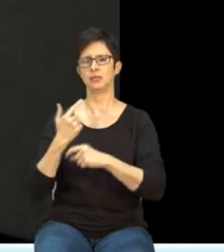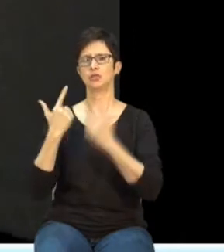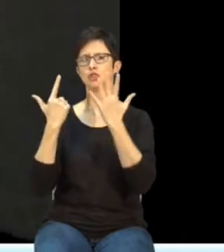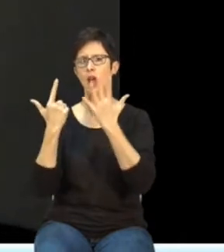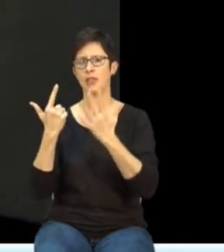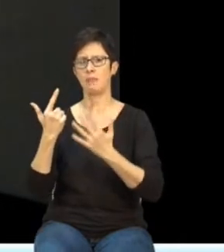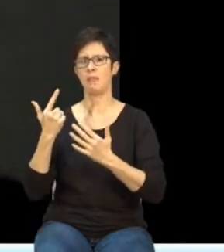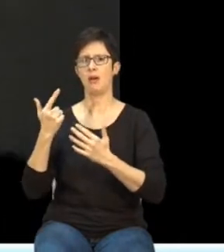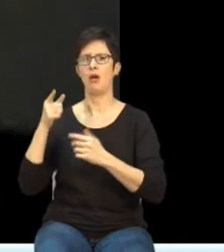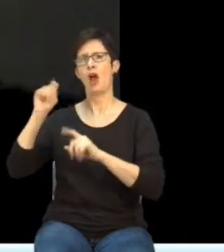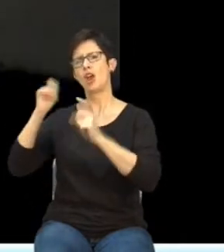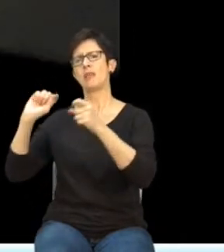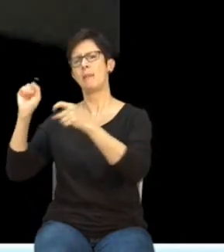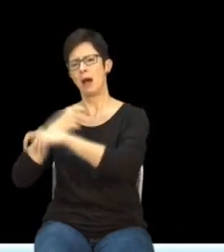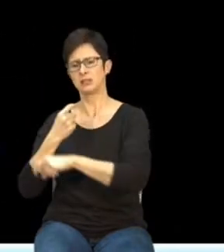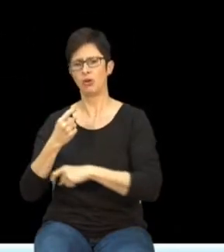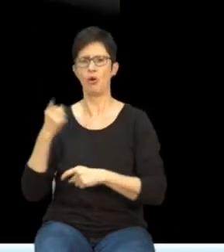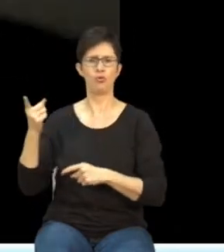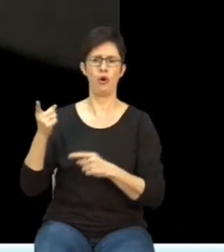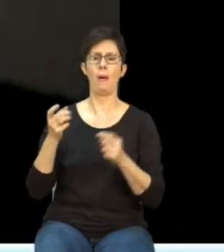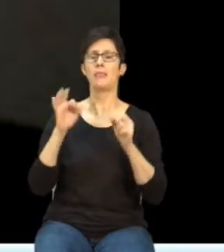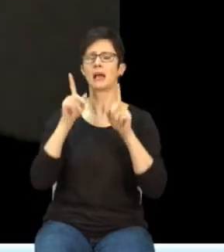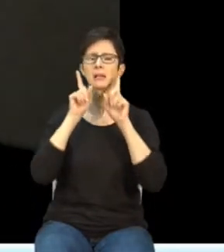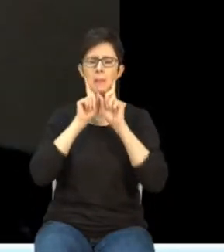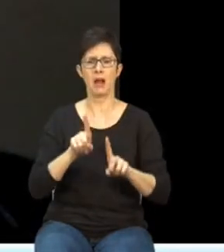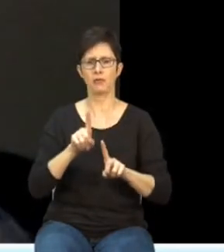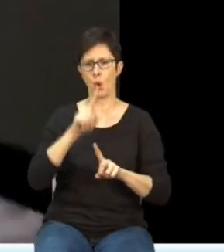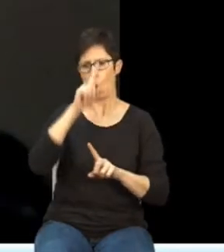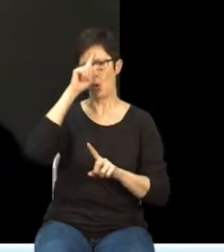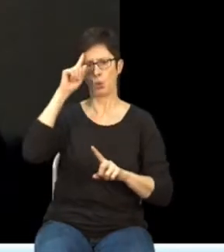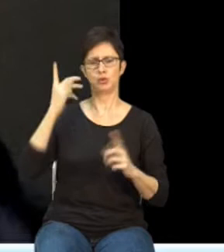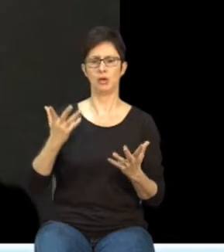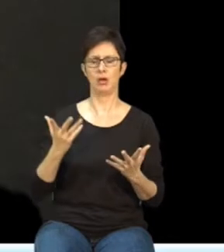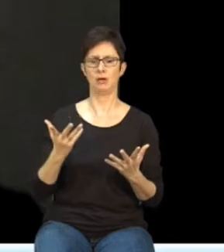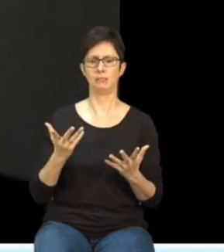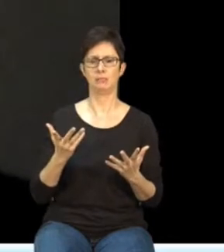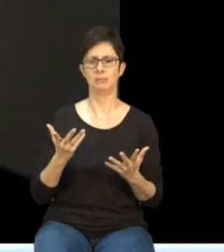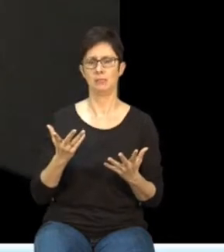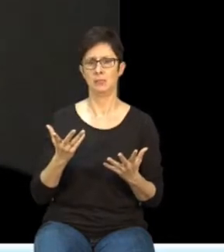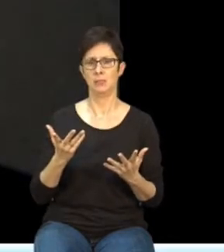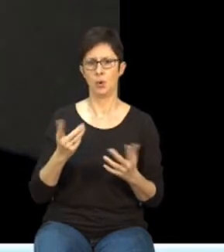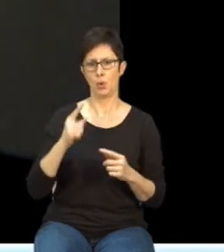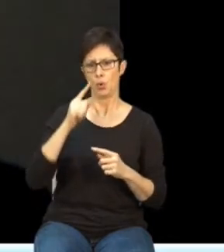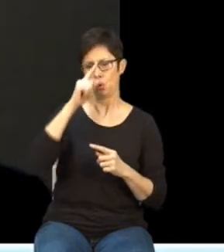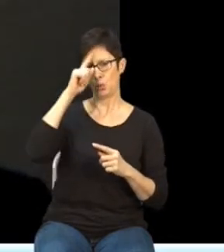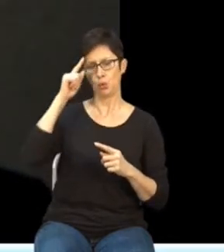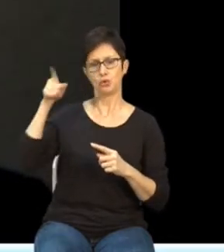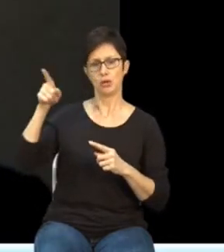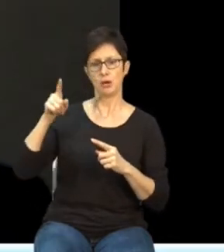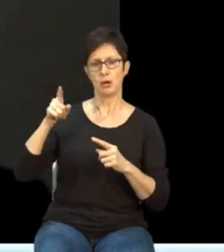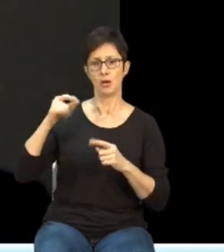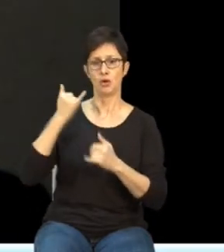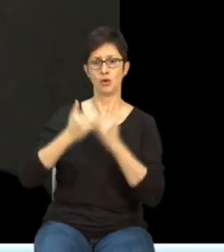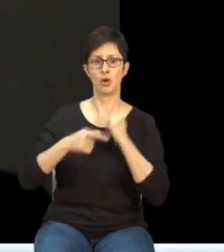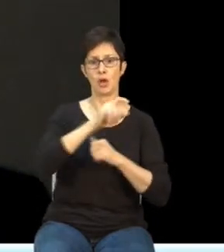drugim kraju to w rzeczywistości ludzie z tego z tego kraju w którym jestem